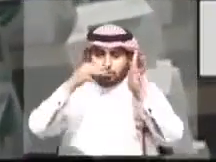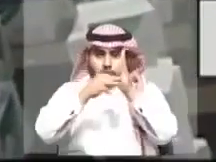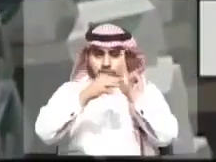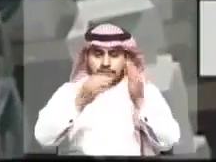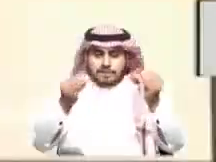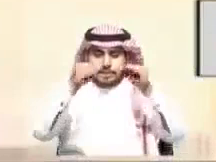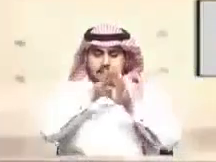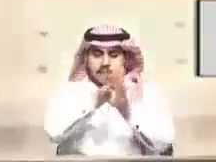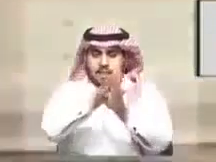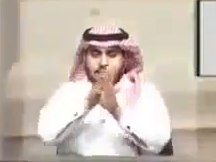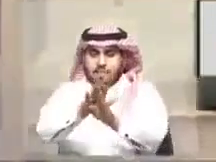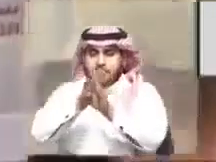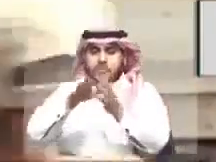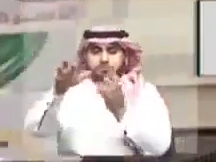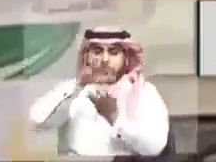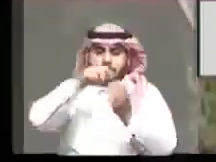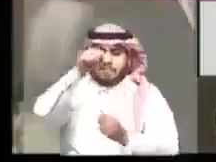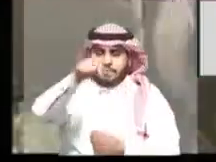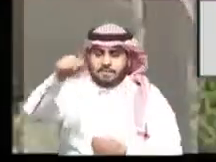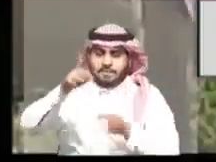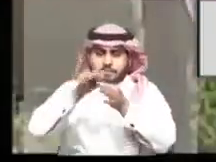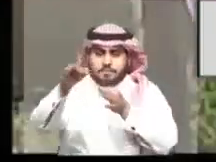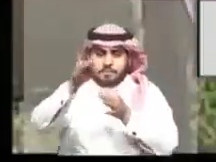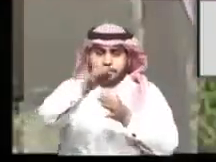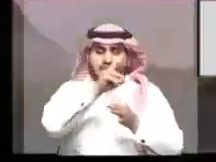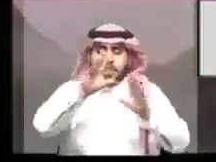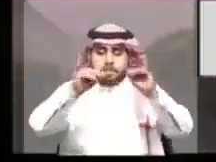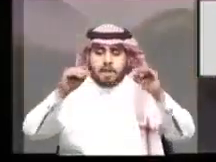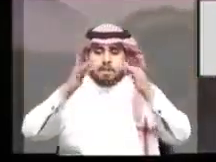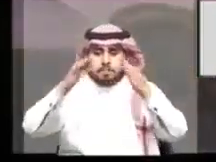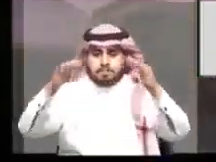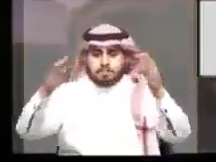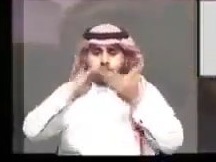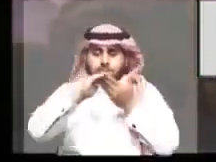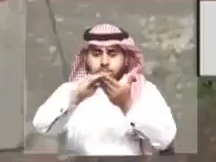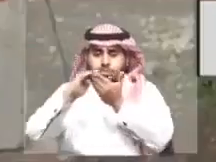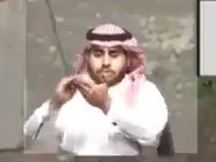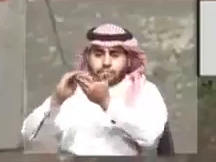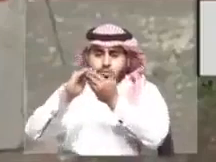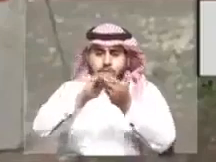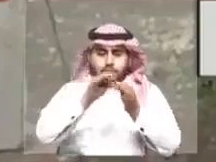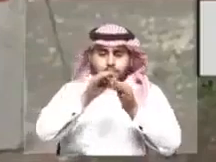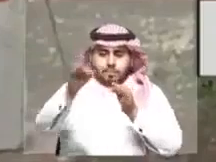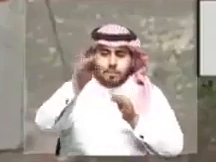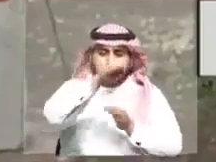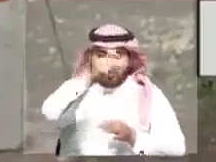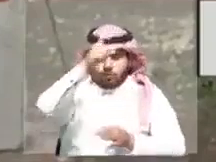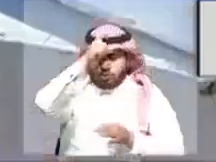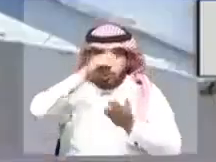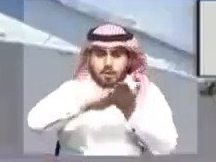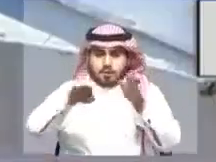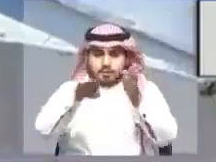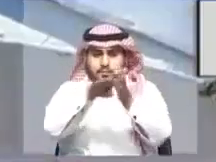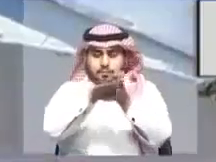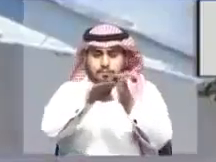بلادهم في المناطق الأكثر تضررا واللاجئين منهم في مناطق هاتاي وكيلس وأورفا في تركيا وغيرها